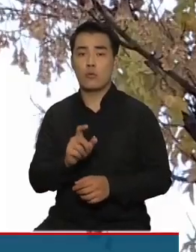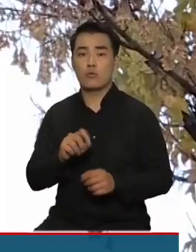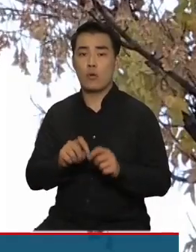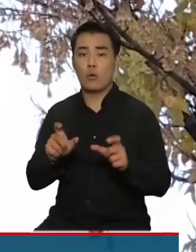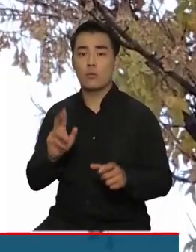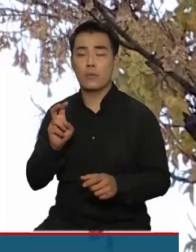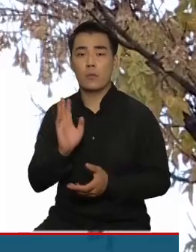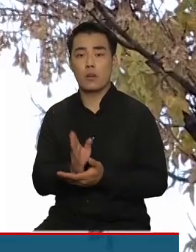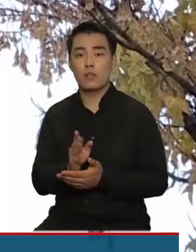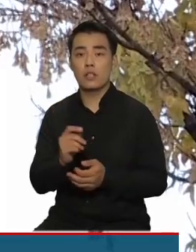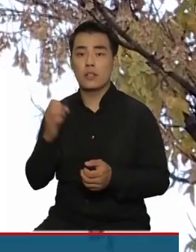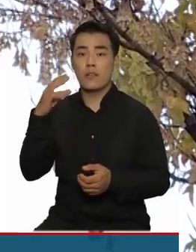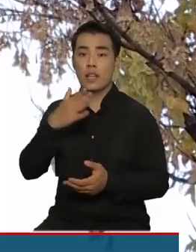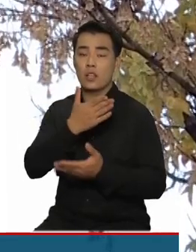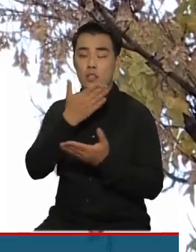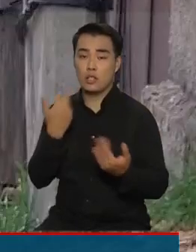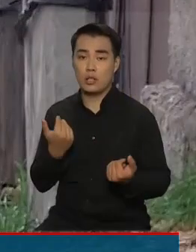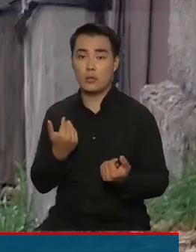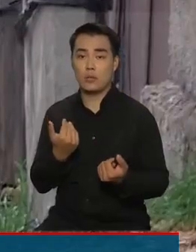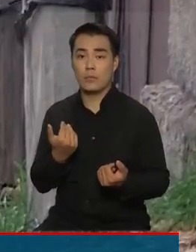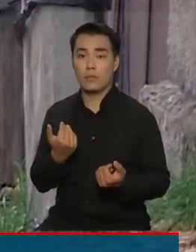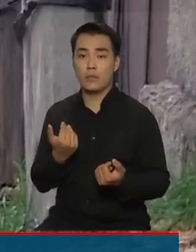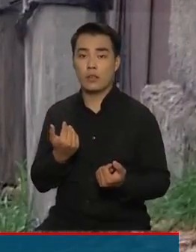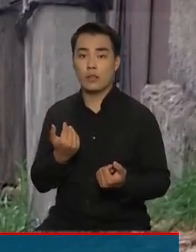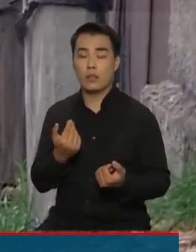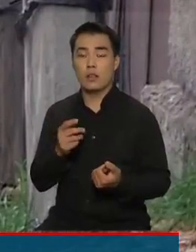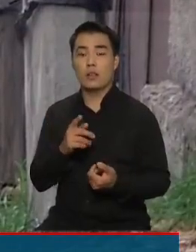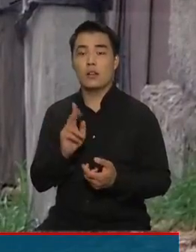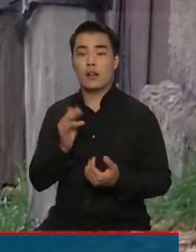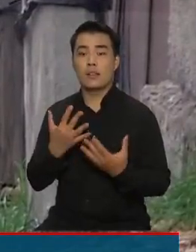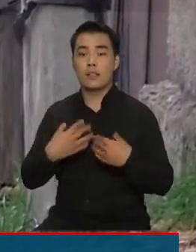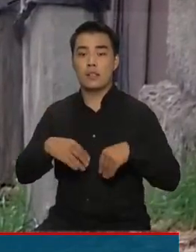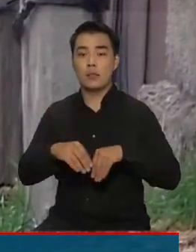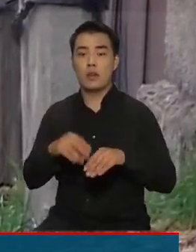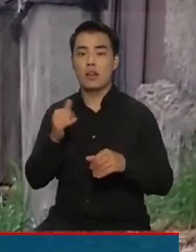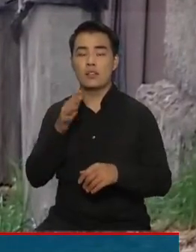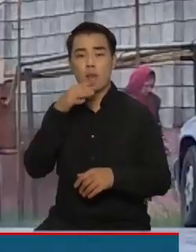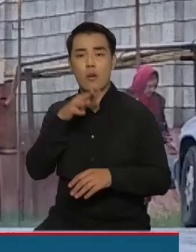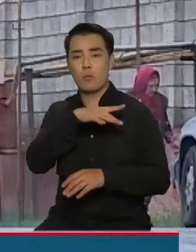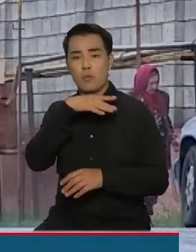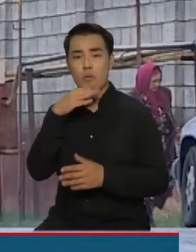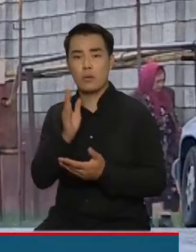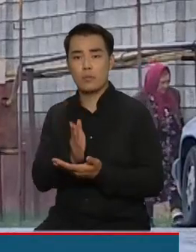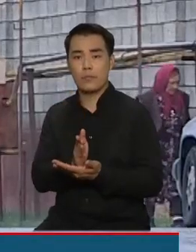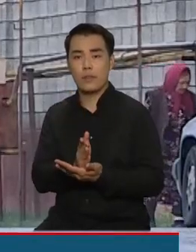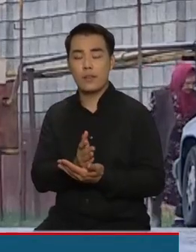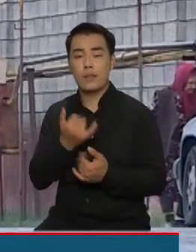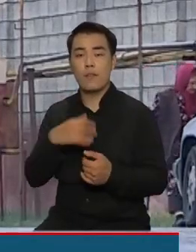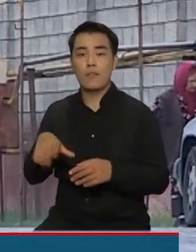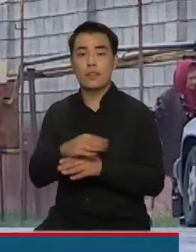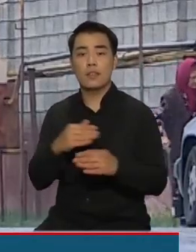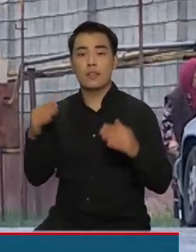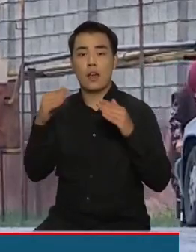Света нет. Вот сейчас уже темно, света нет. Родители встречают, собак полно тут. Абсолютно все